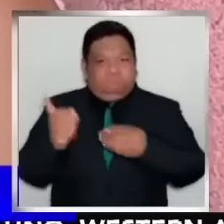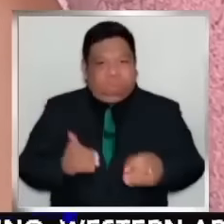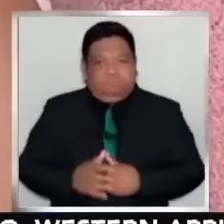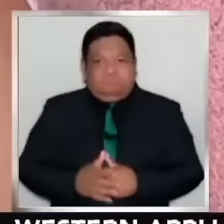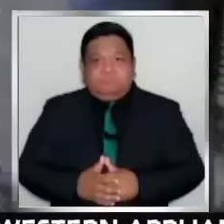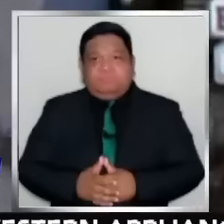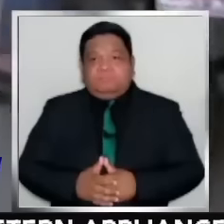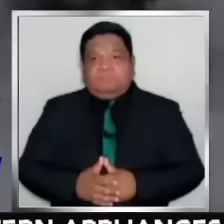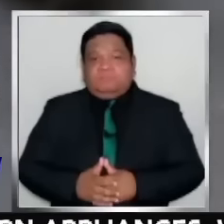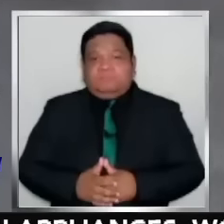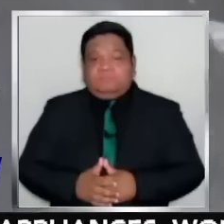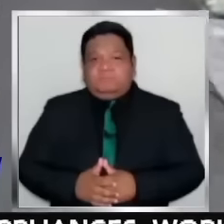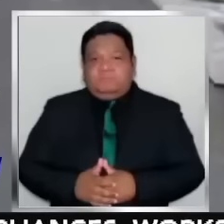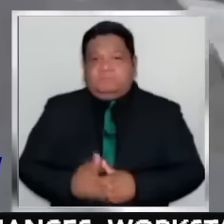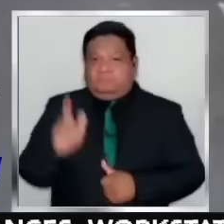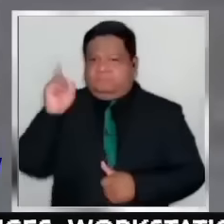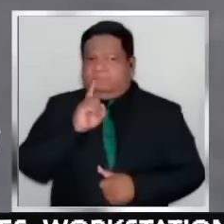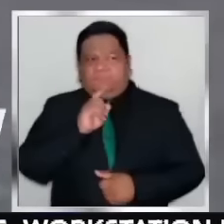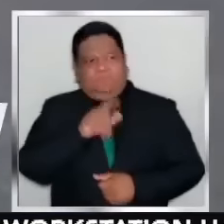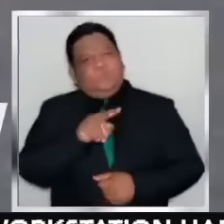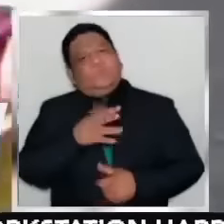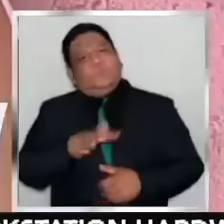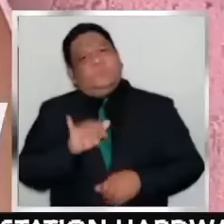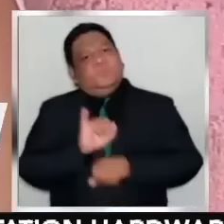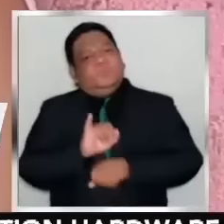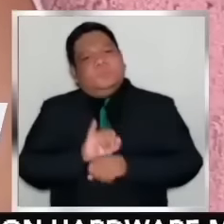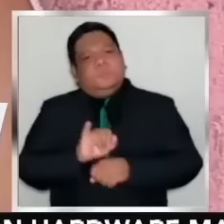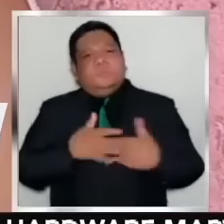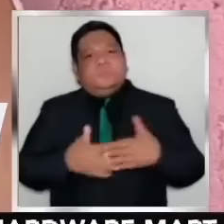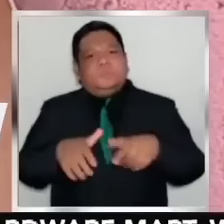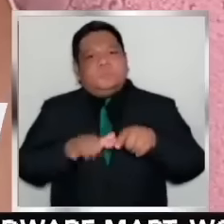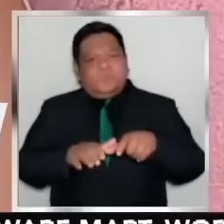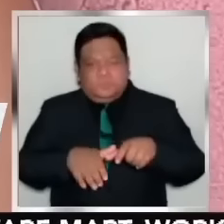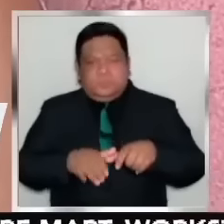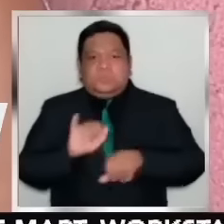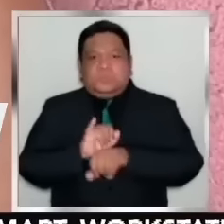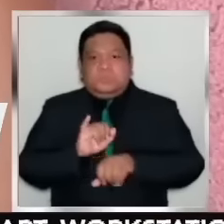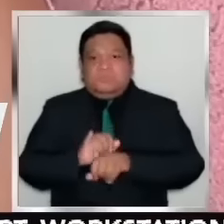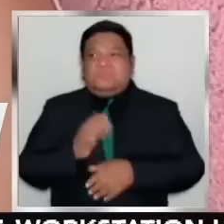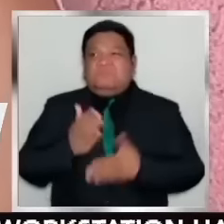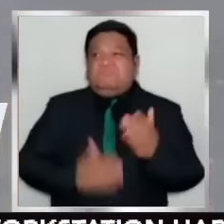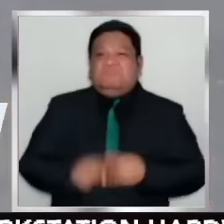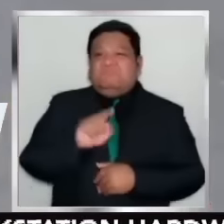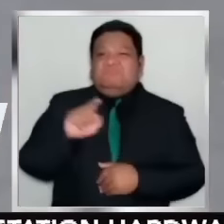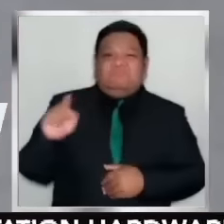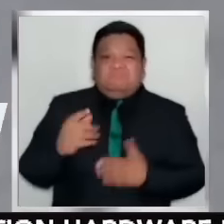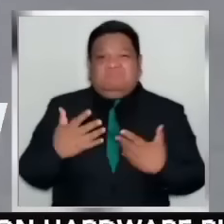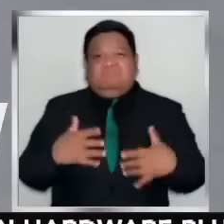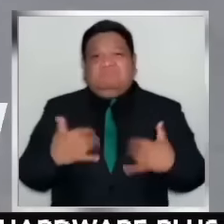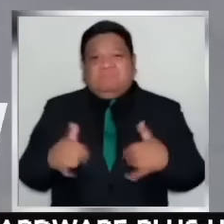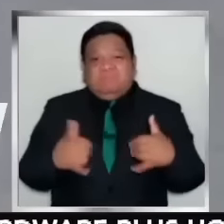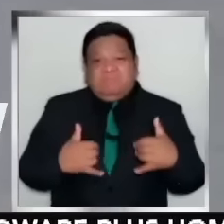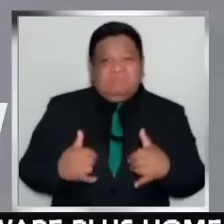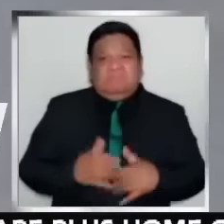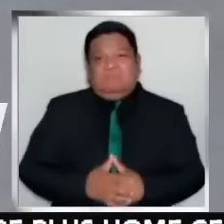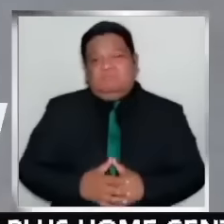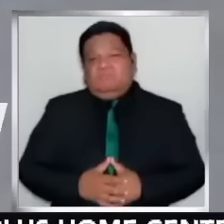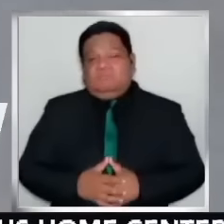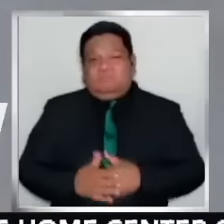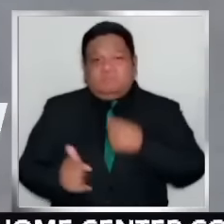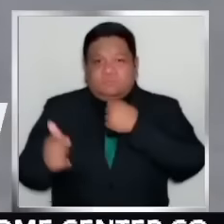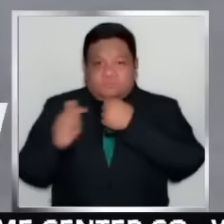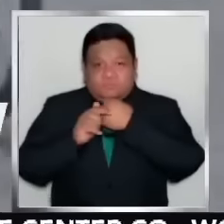batang ganyan. Maski ganyan may kapansanan. Eh ba dyan, puro ganun lang. Tenge. Malaking bagay daw para kay